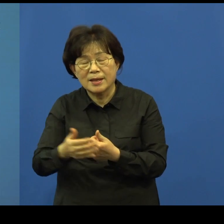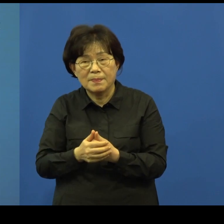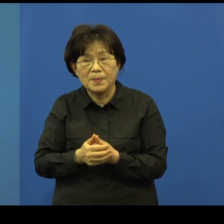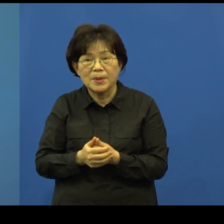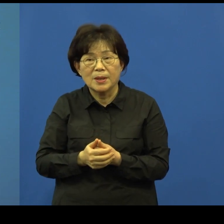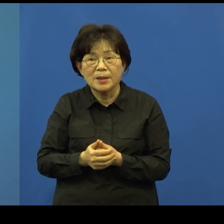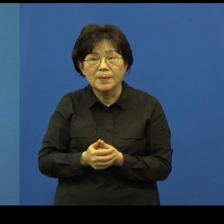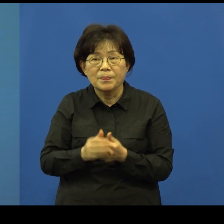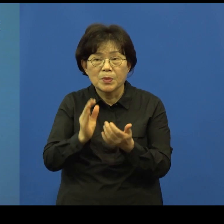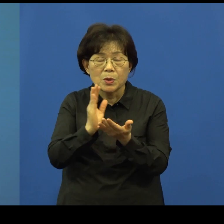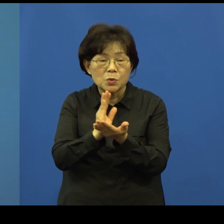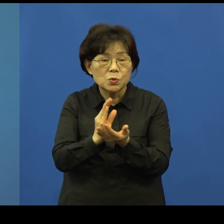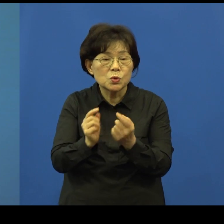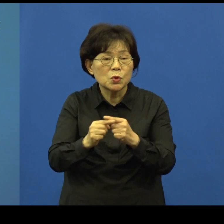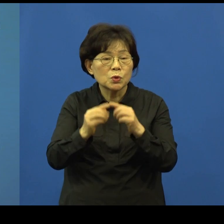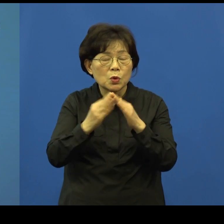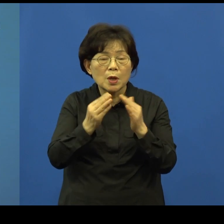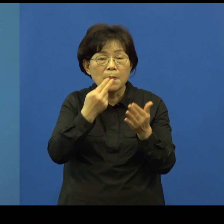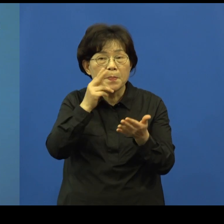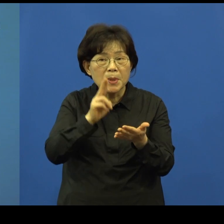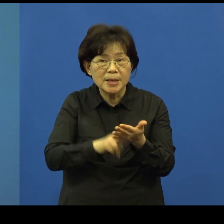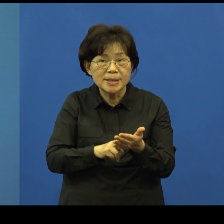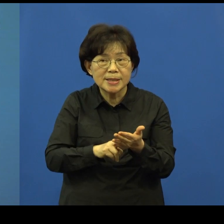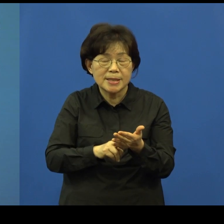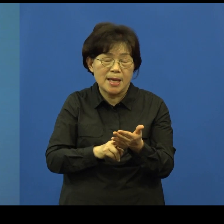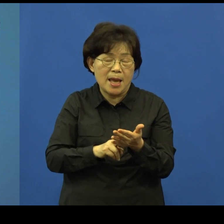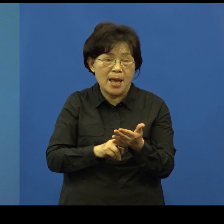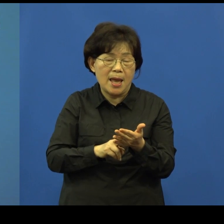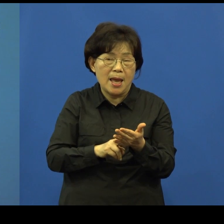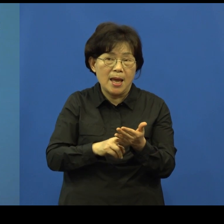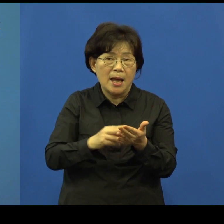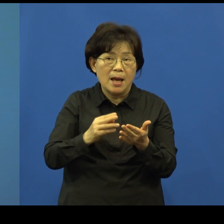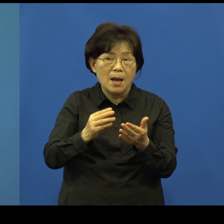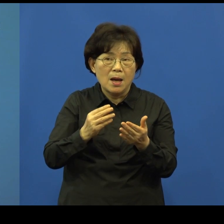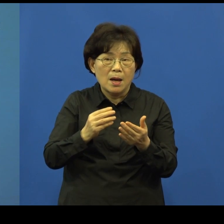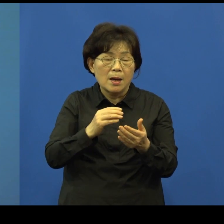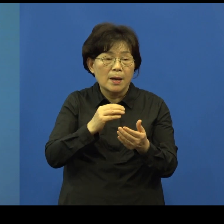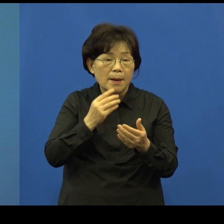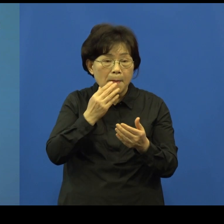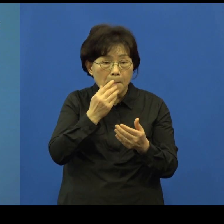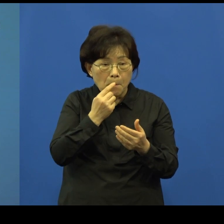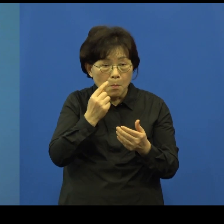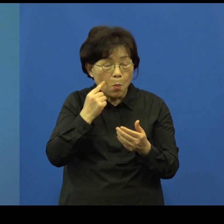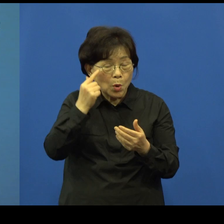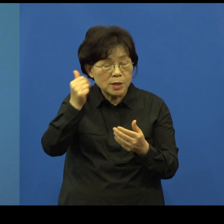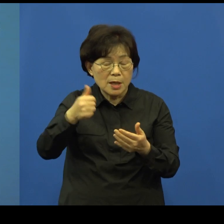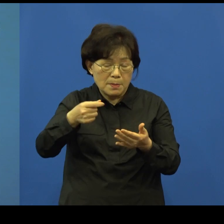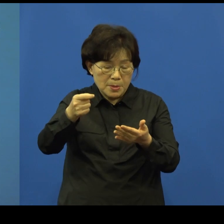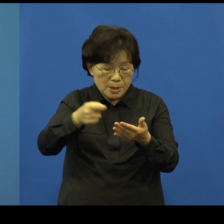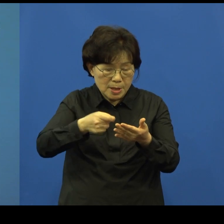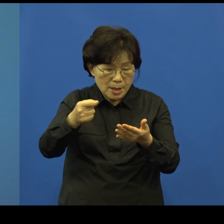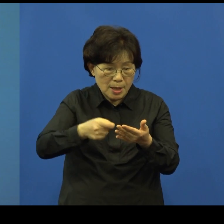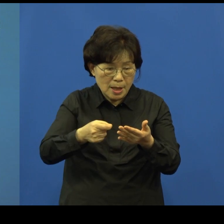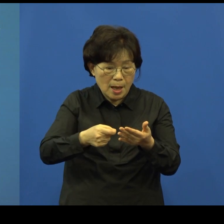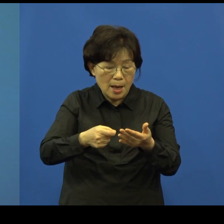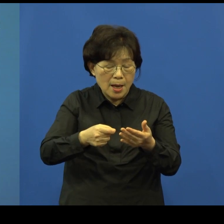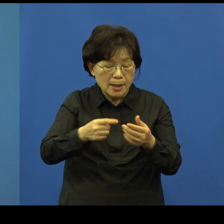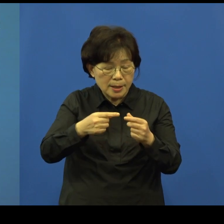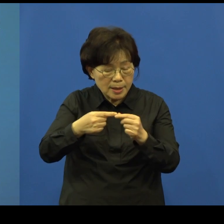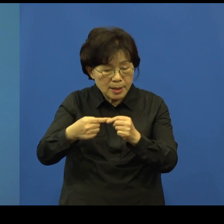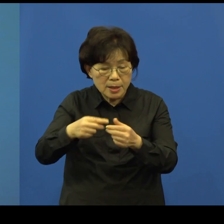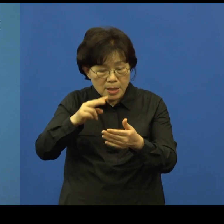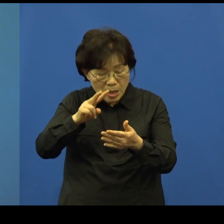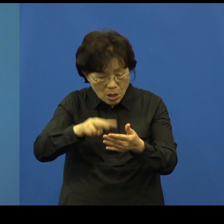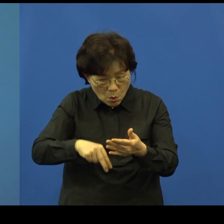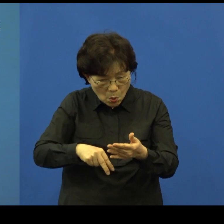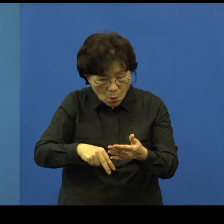예. 제가 수영로 편지에 칼럼을 다시 시작했는데 생명의 언어, 그 글을 읽고 사람들이 살아나고